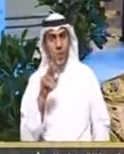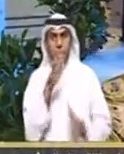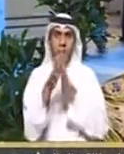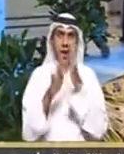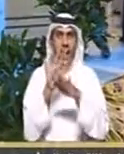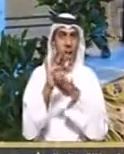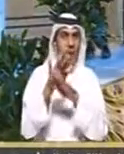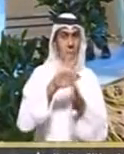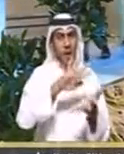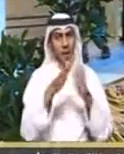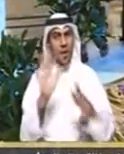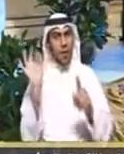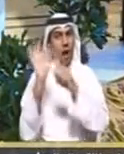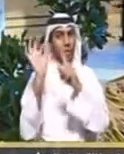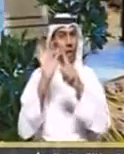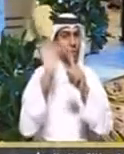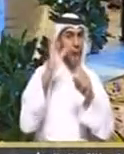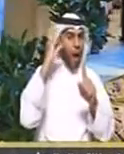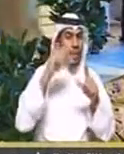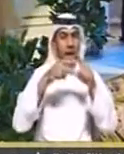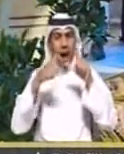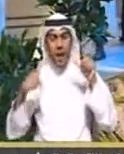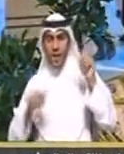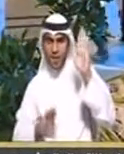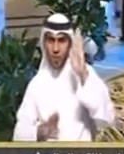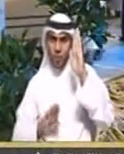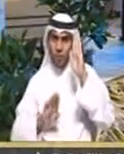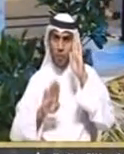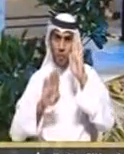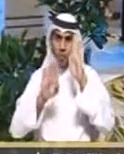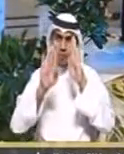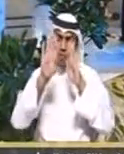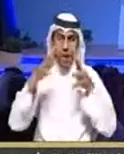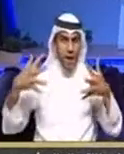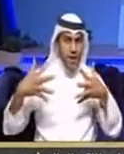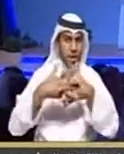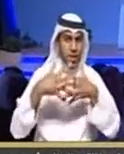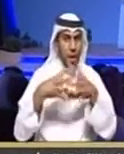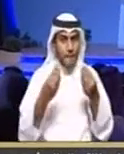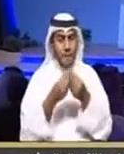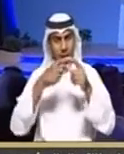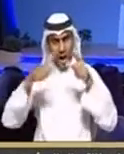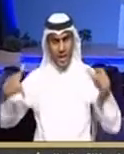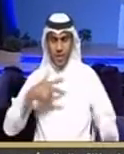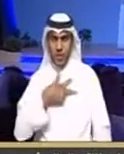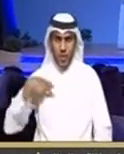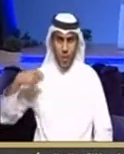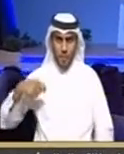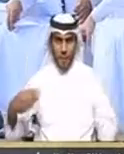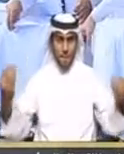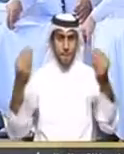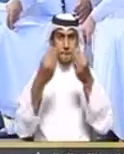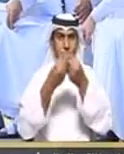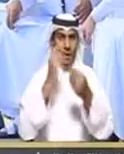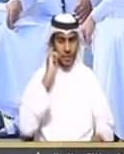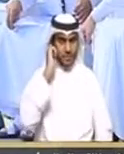أن التنمية الحقيقية والتنمية المجتمعية تتمركز حول الإنسان. هذا وشهد المنتدى جلسات